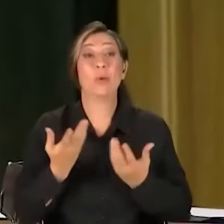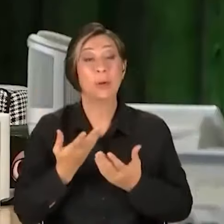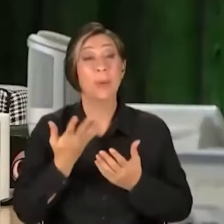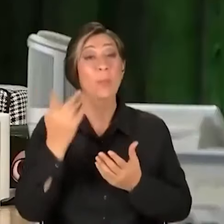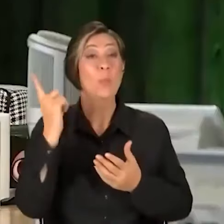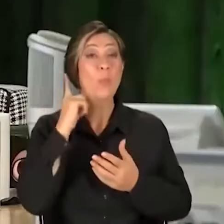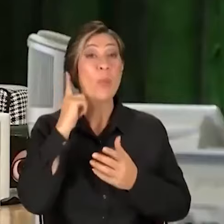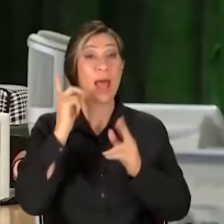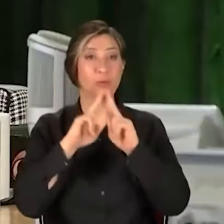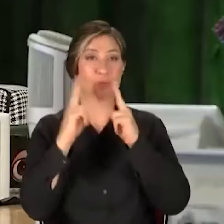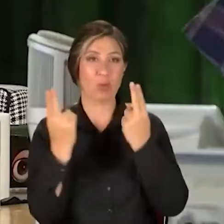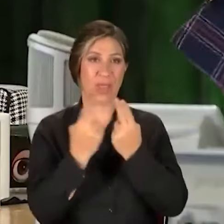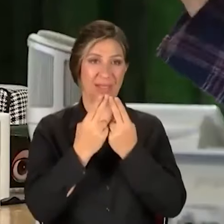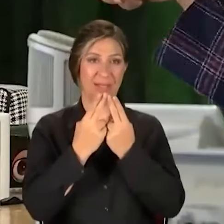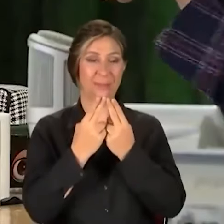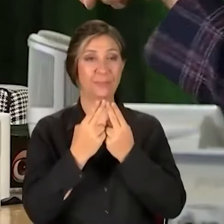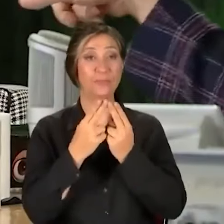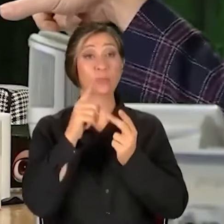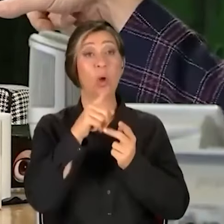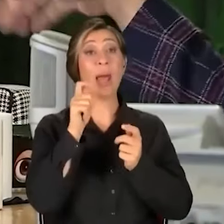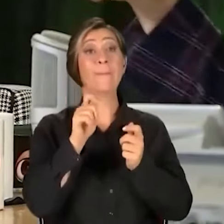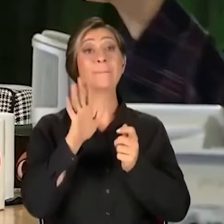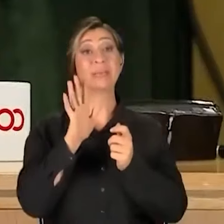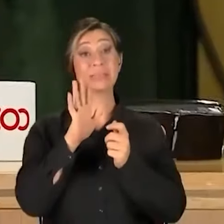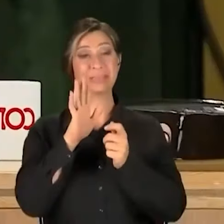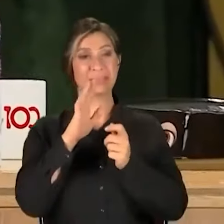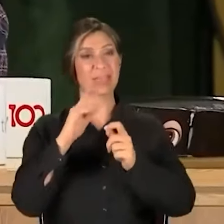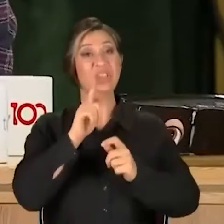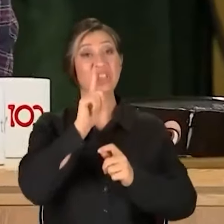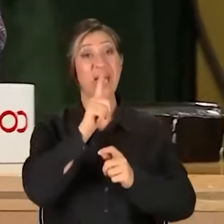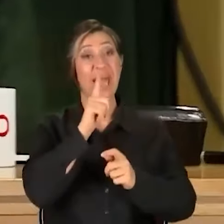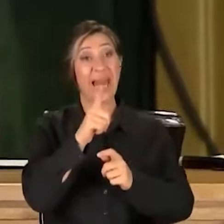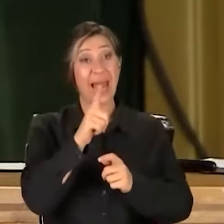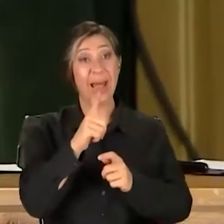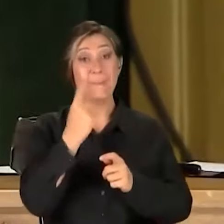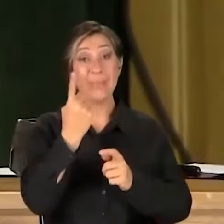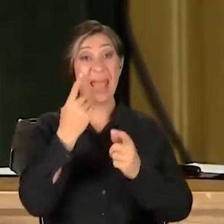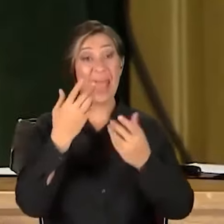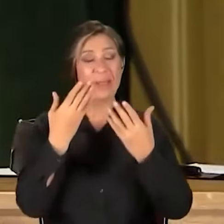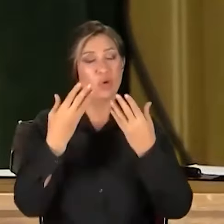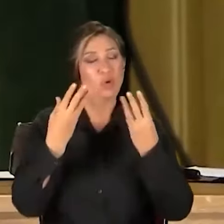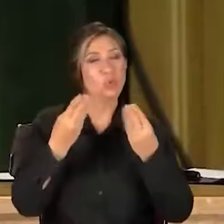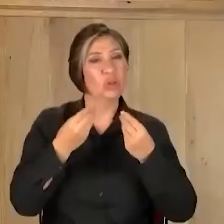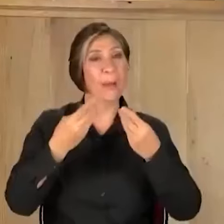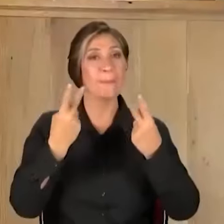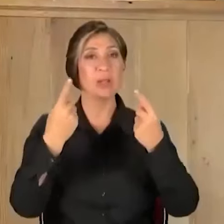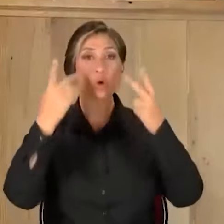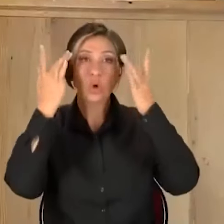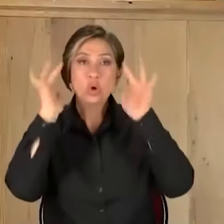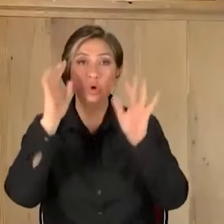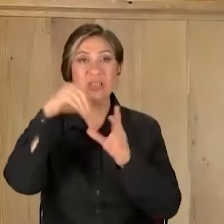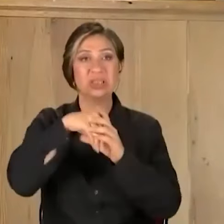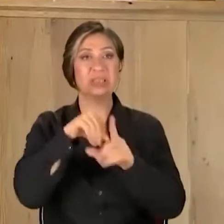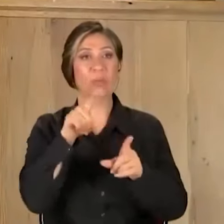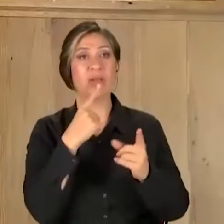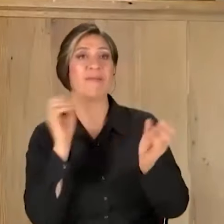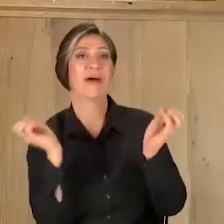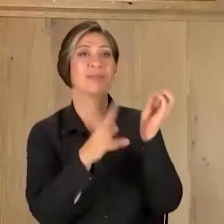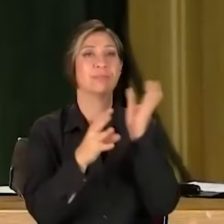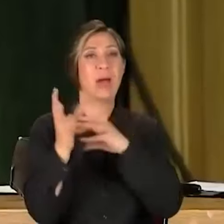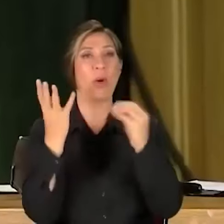işte popüler dünyada mesela bu ama tarz... böyle yapmaz yani. Şunu söylüyorum. Tabii, tabii. Şairler bir estetik içerisinde, bir kültür içerisinde bunu